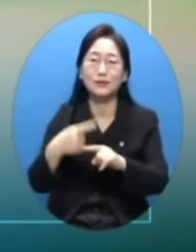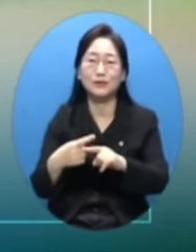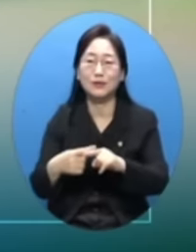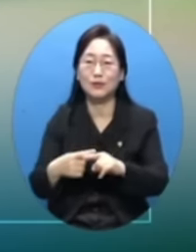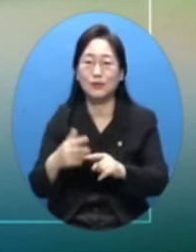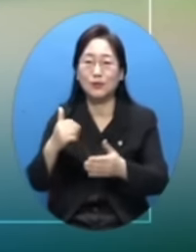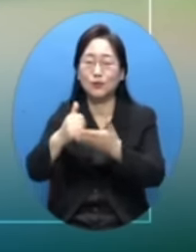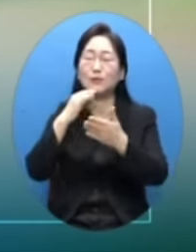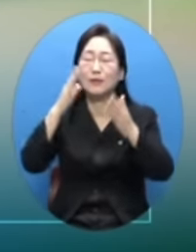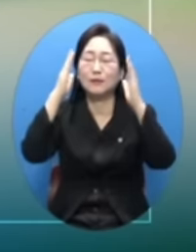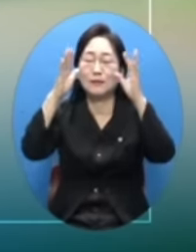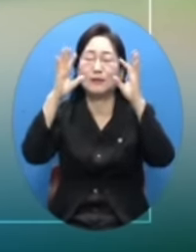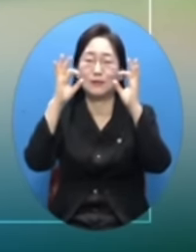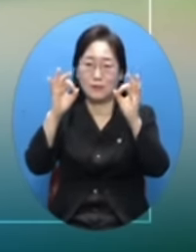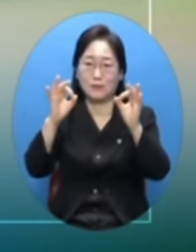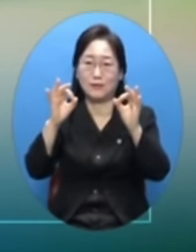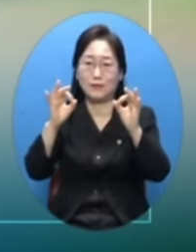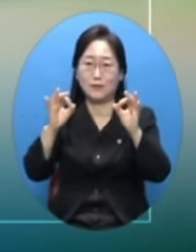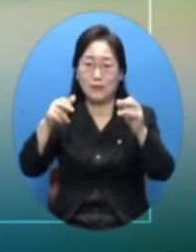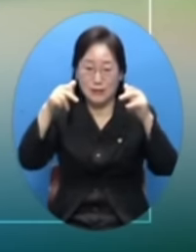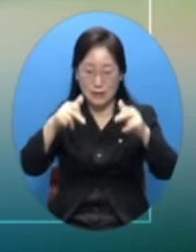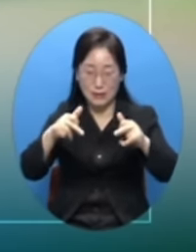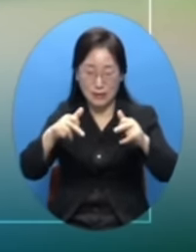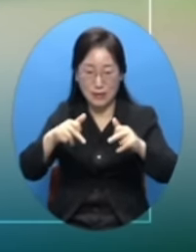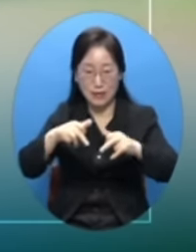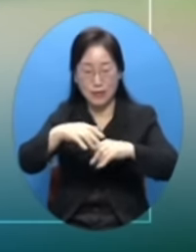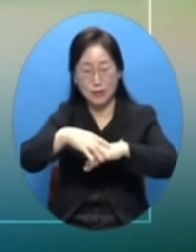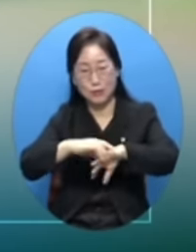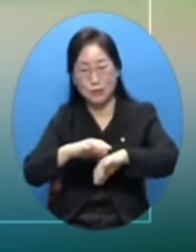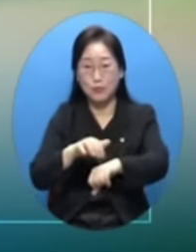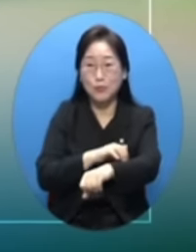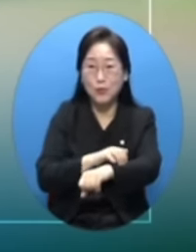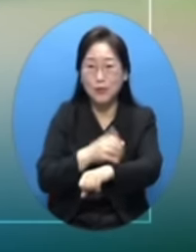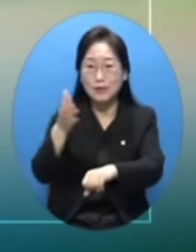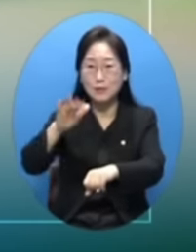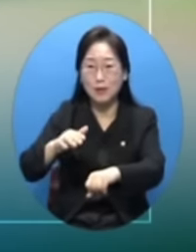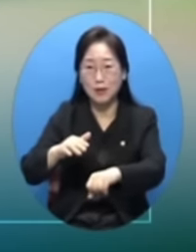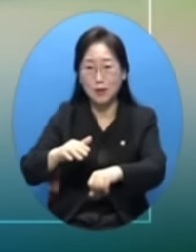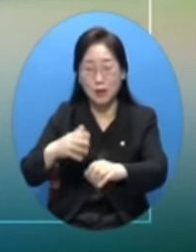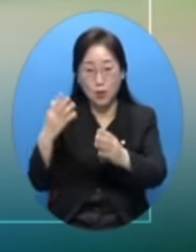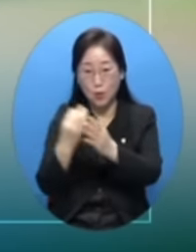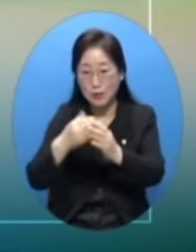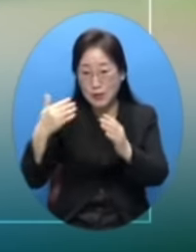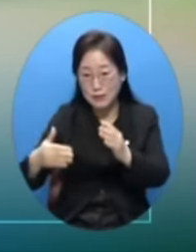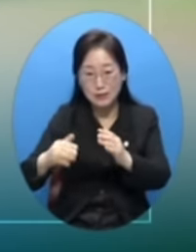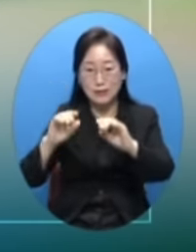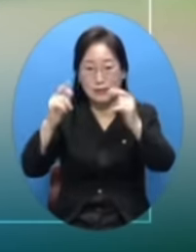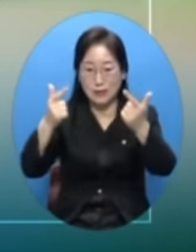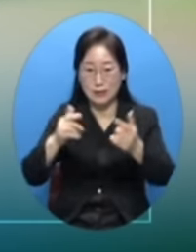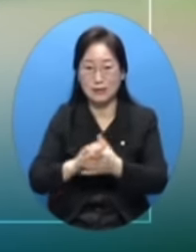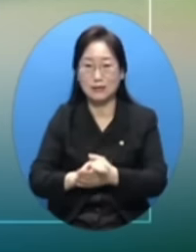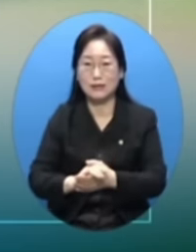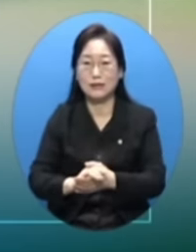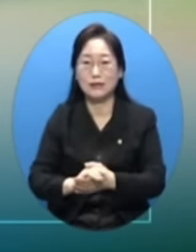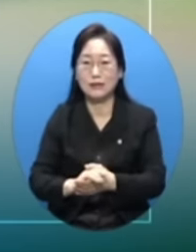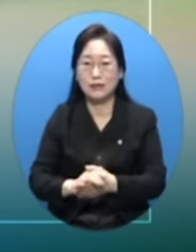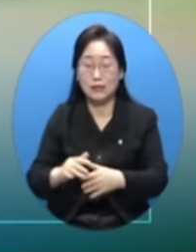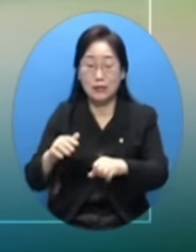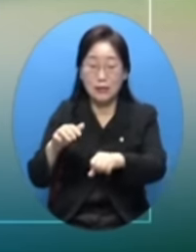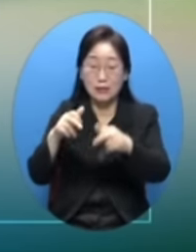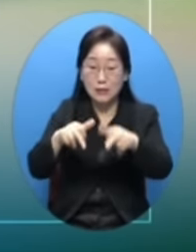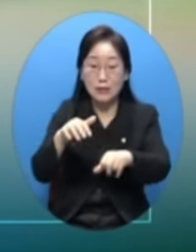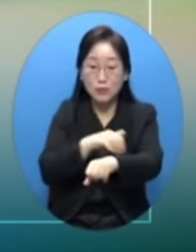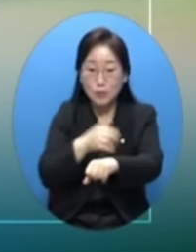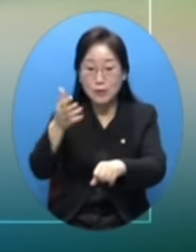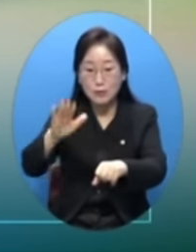그래서 주님만 보았습니다 장애는 불편함을 수는 있어도 불완전함은 아닙니다 이거 꼭 기억하시기 바랍니다 장애는 불편함 수